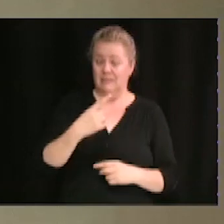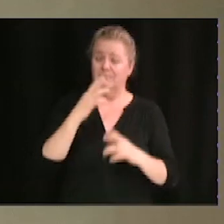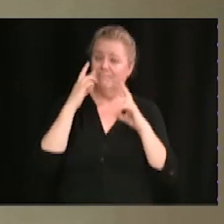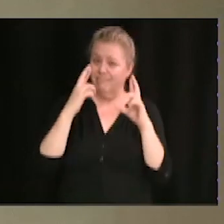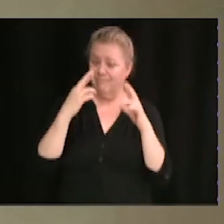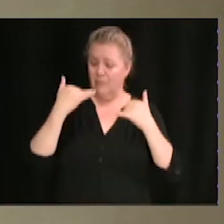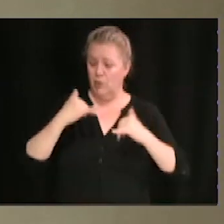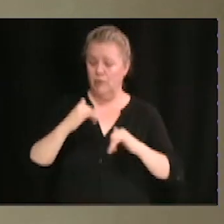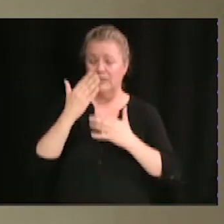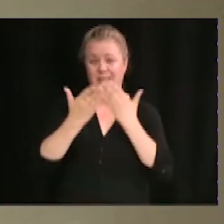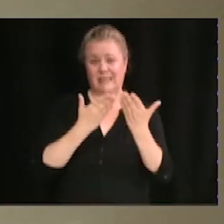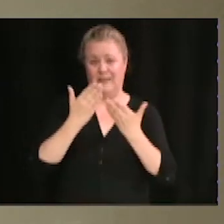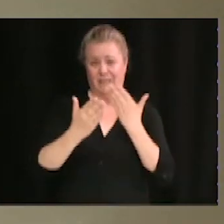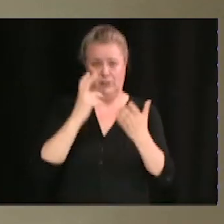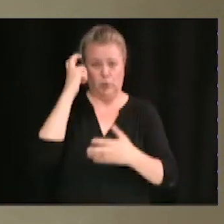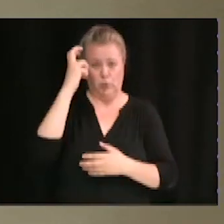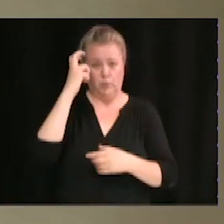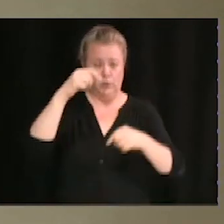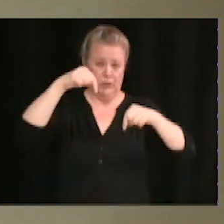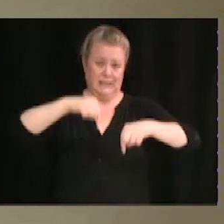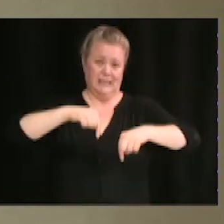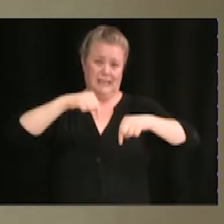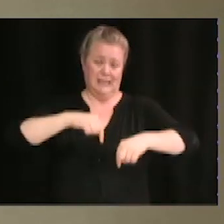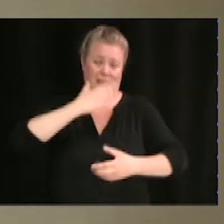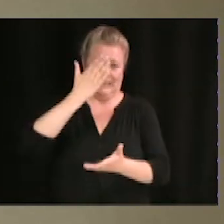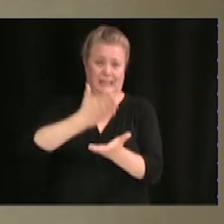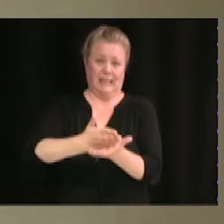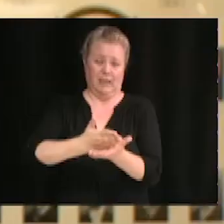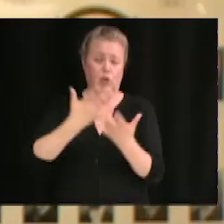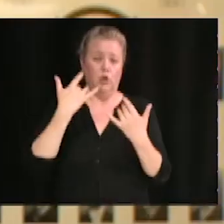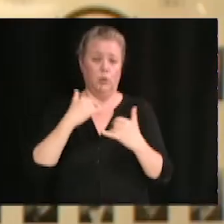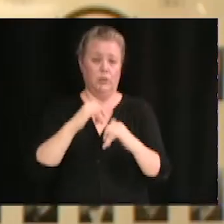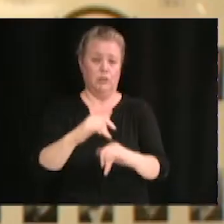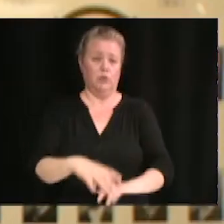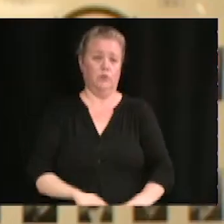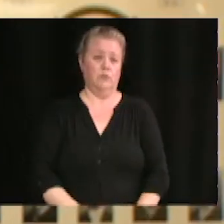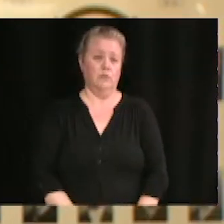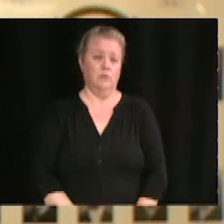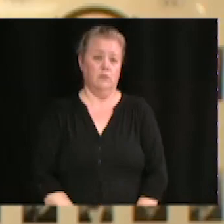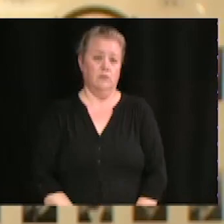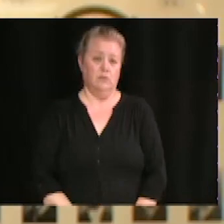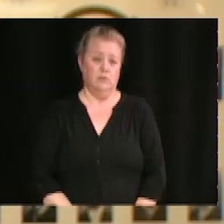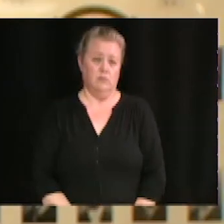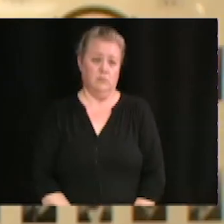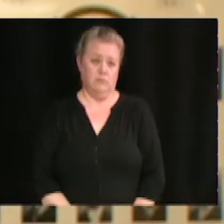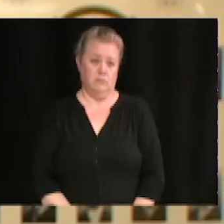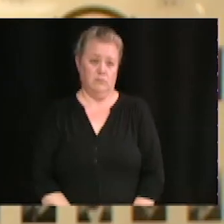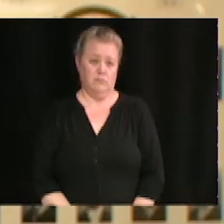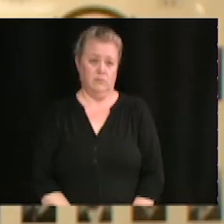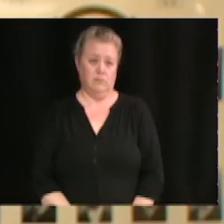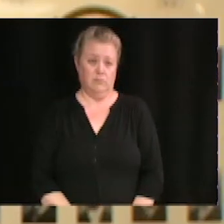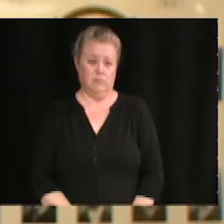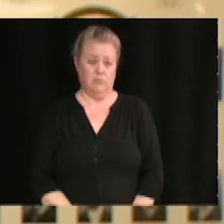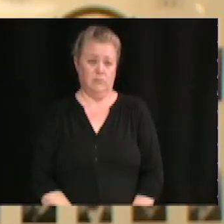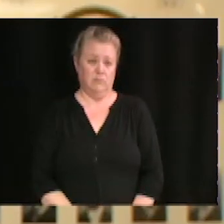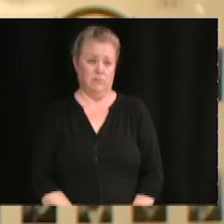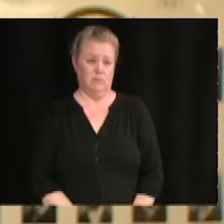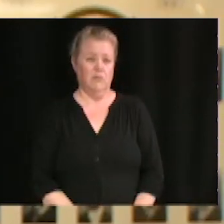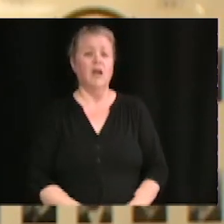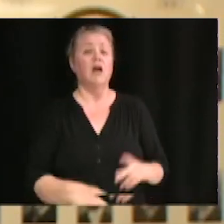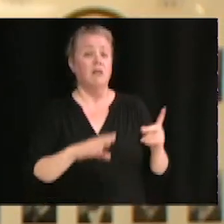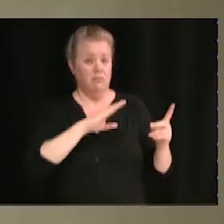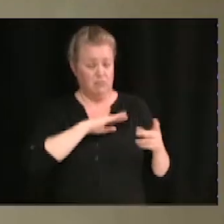terminus d'autobus à Victoriaville. Parce que c'est… Il y a des clients qui sont… Il y des clients qui sont passés.